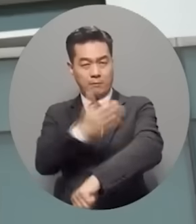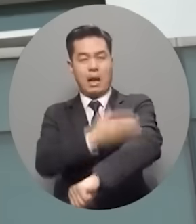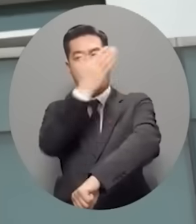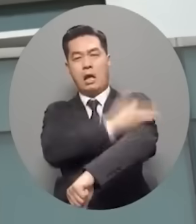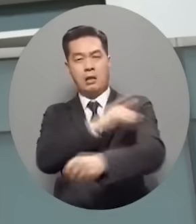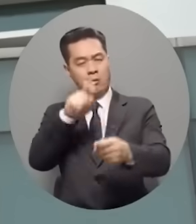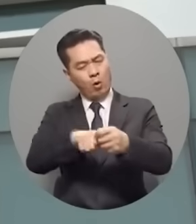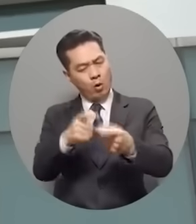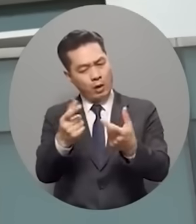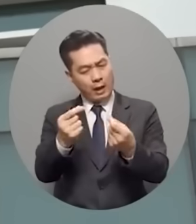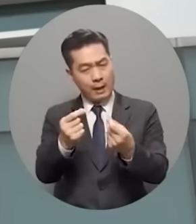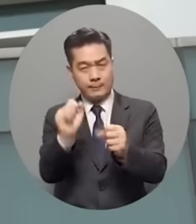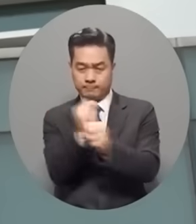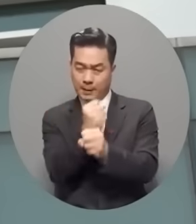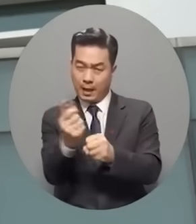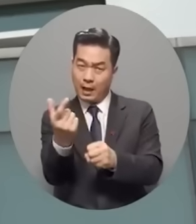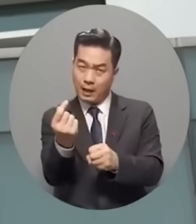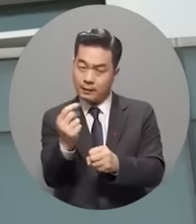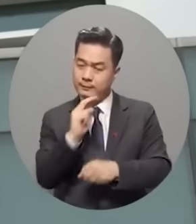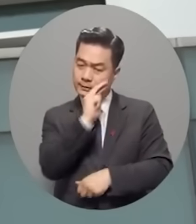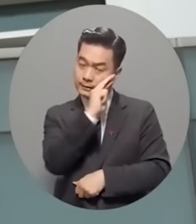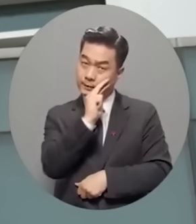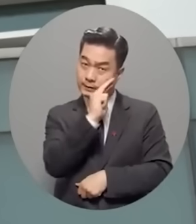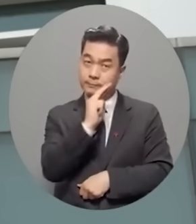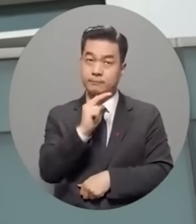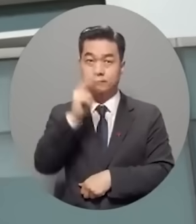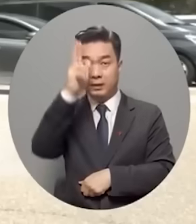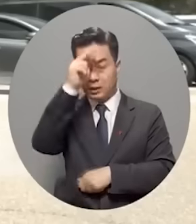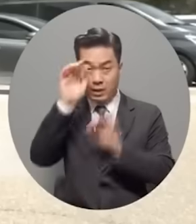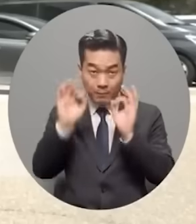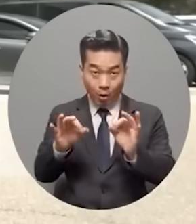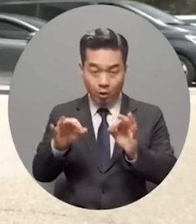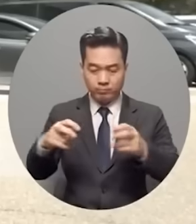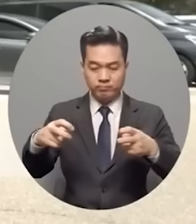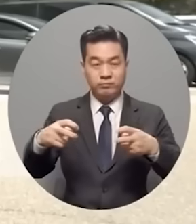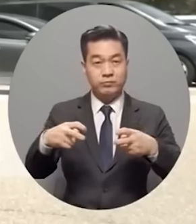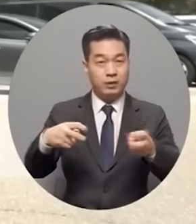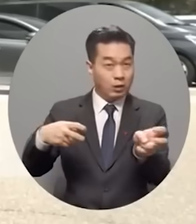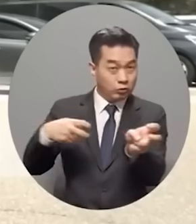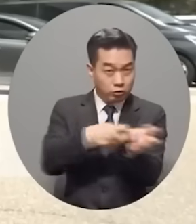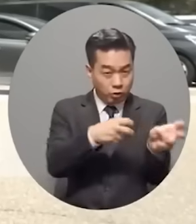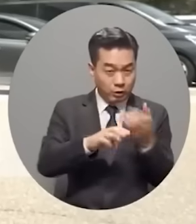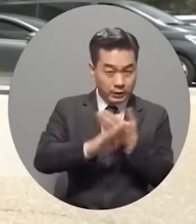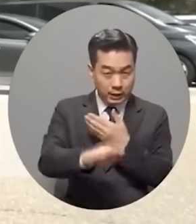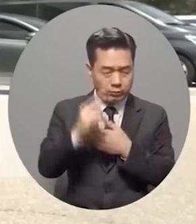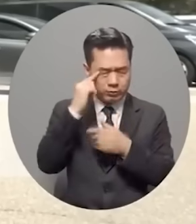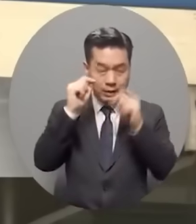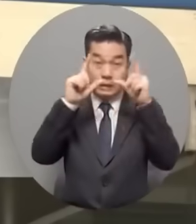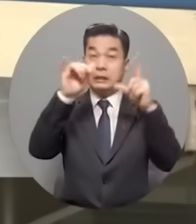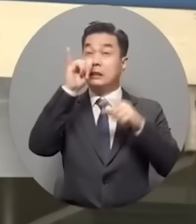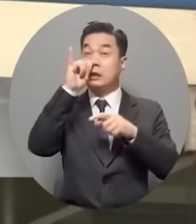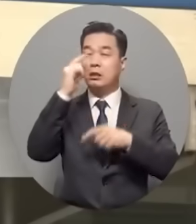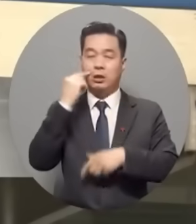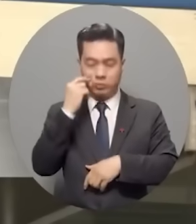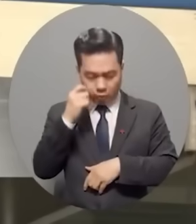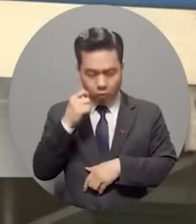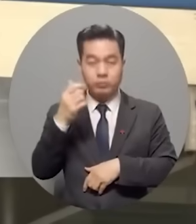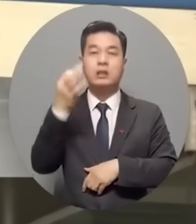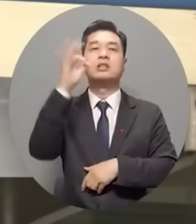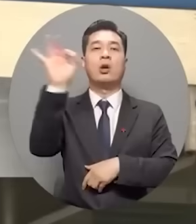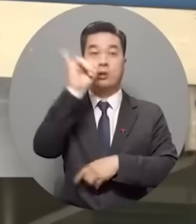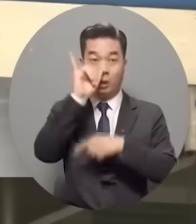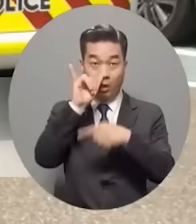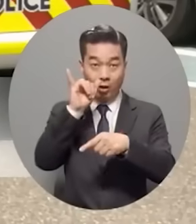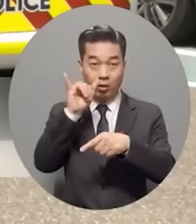건 아닌지 의심하고 있습니다. 이에 대해 경찰은 충돌 직후 박 씨가 의식이 있는 상태에서 졸음운전을 인정했고